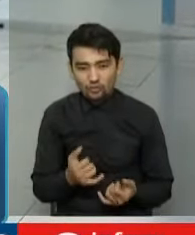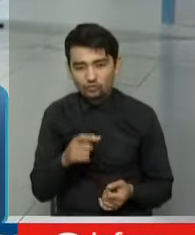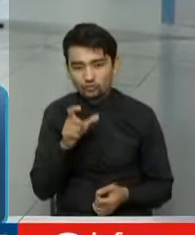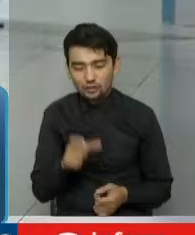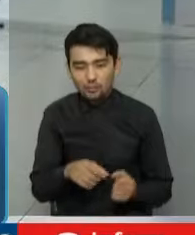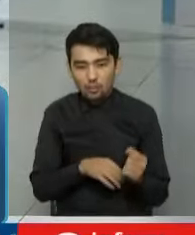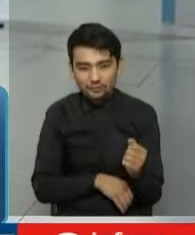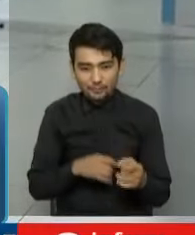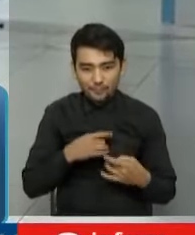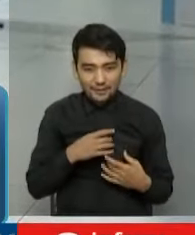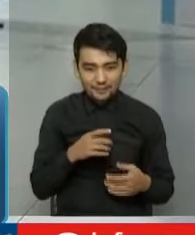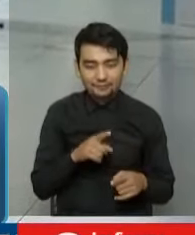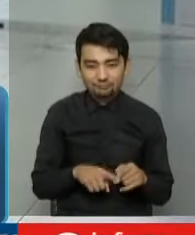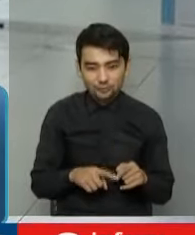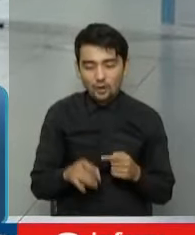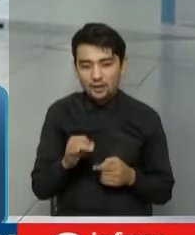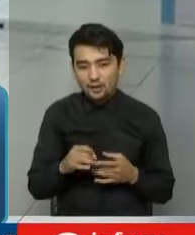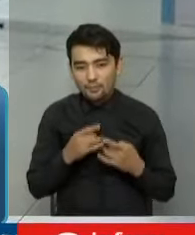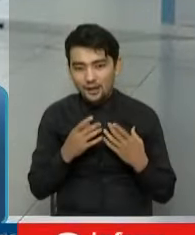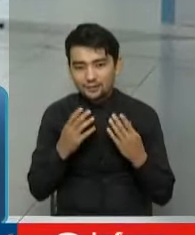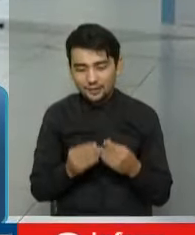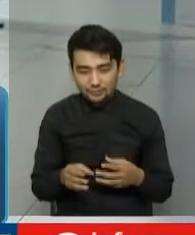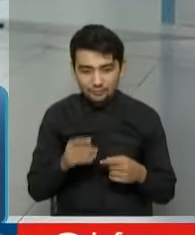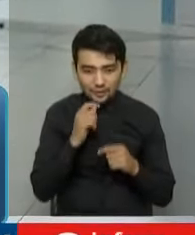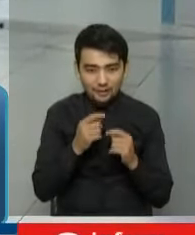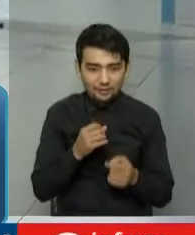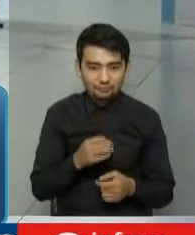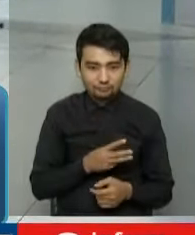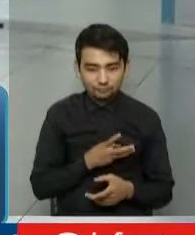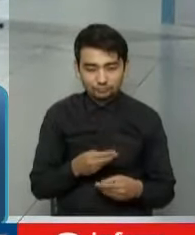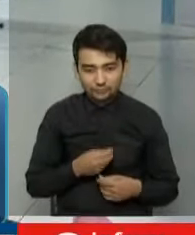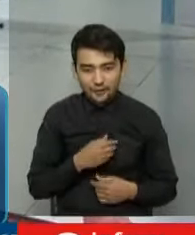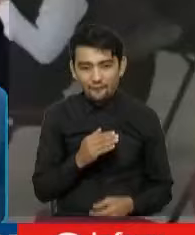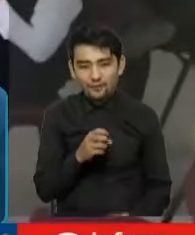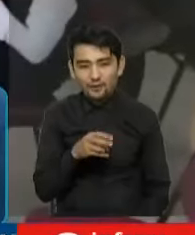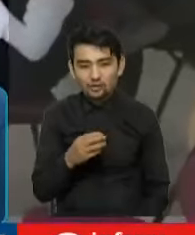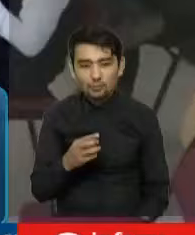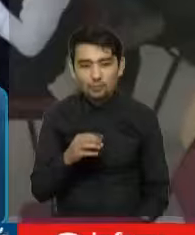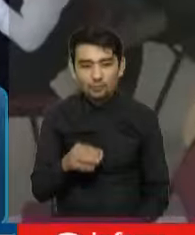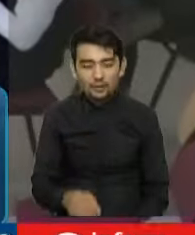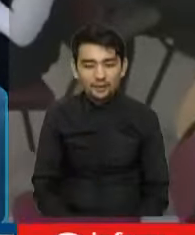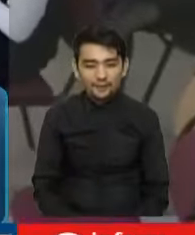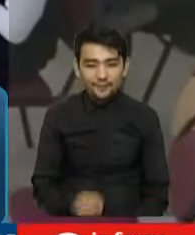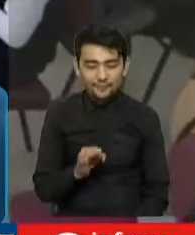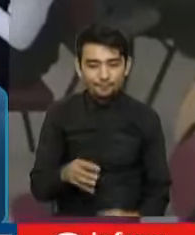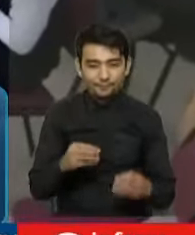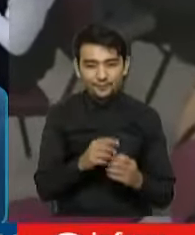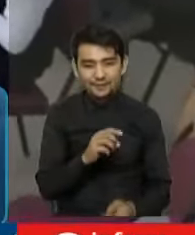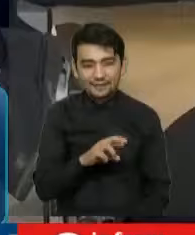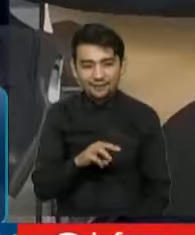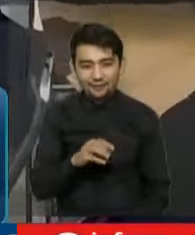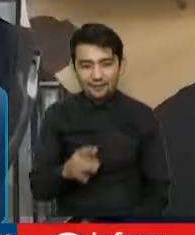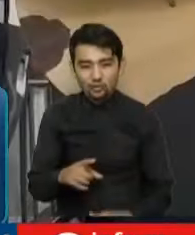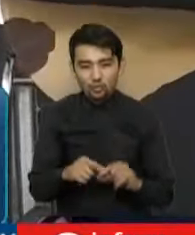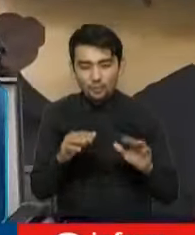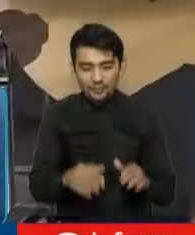яғни мерекелік көңіл күй сыйлау осындай мақсаттарда ұйымдастырып отырған флешмоб. Айта кетейік, зияткерлік мектепте мұндай шара